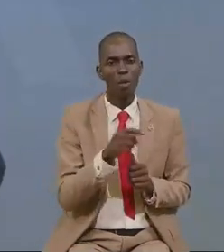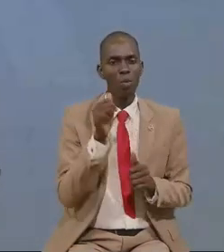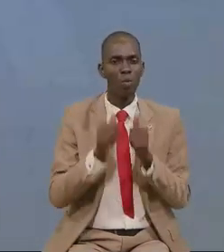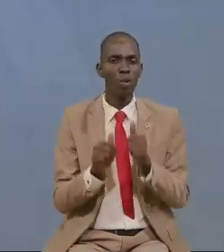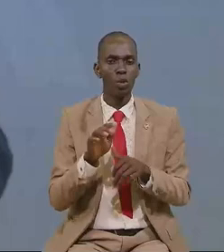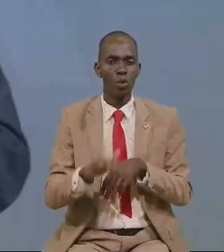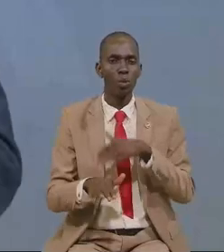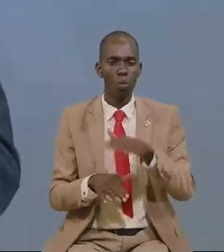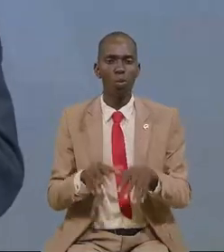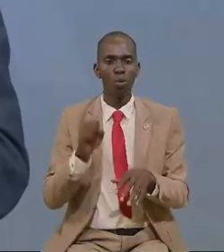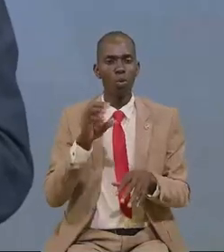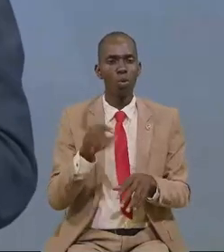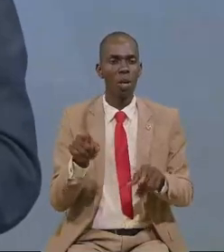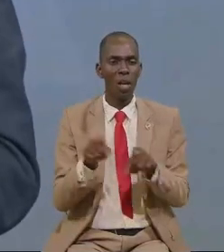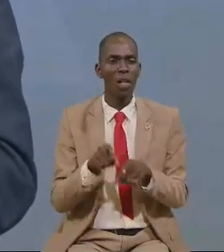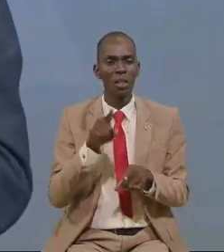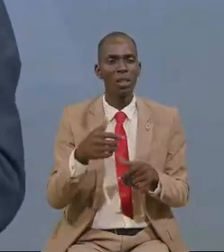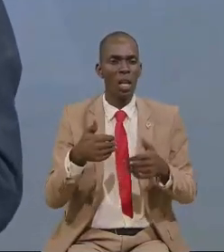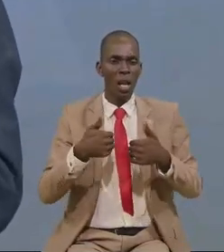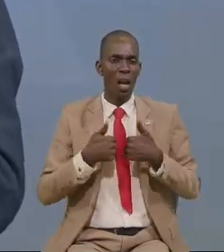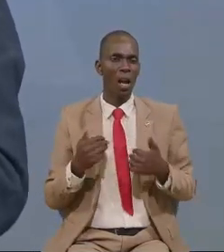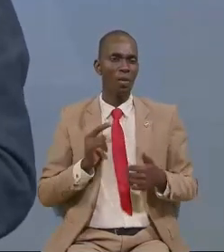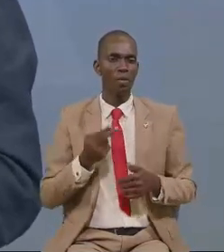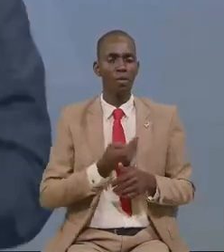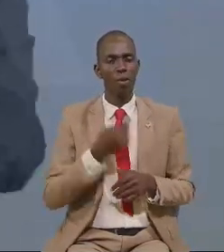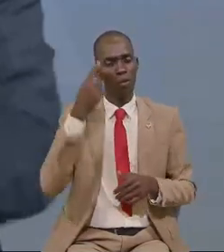que vous avez en nous. Verset